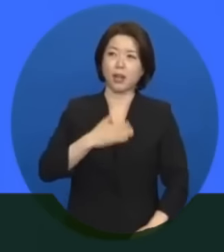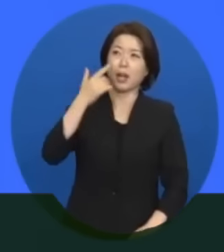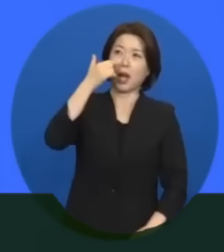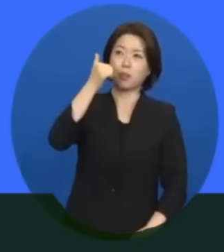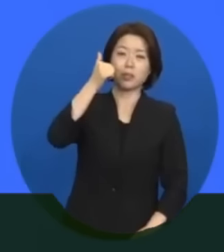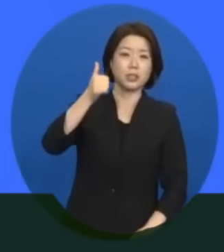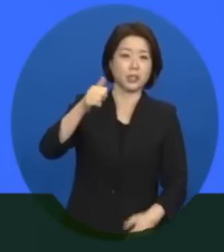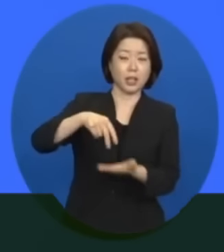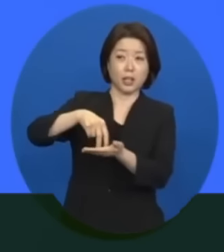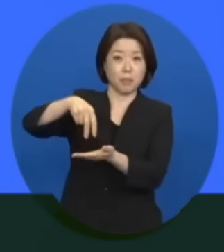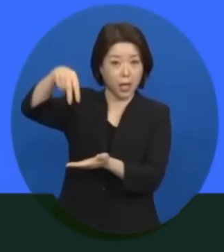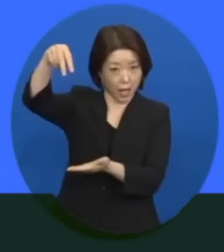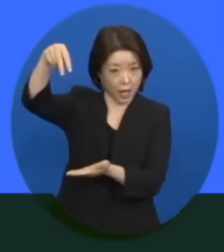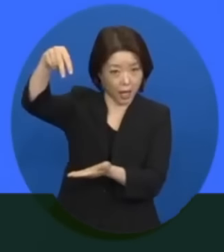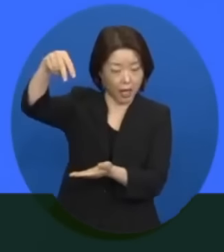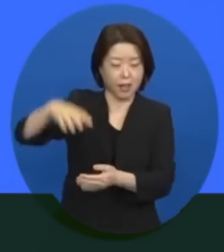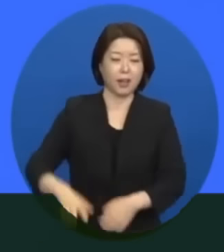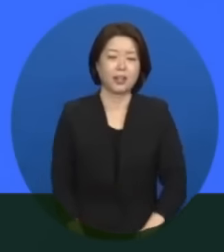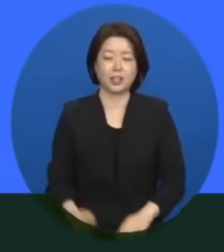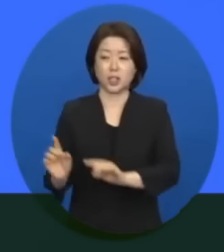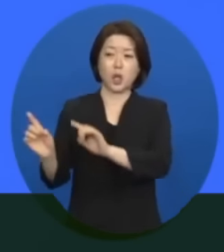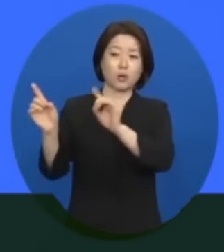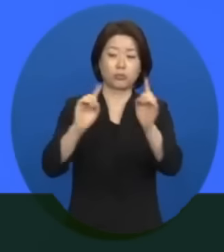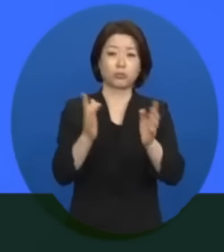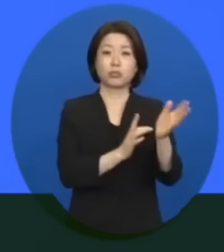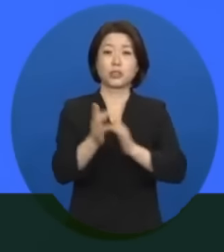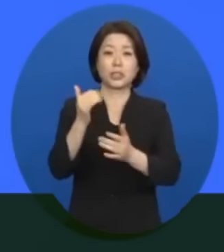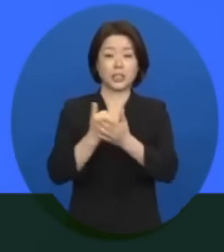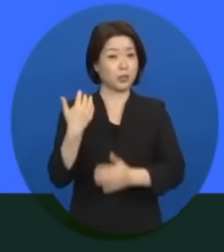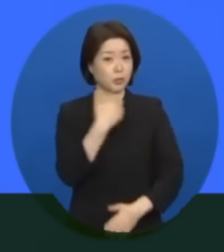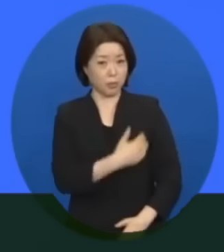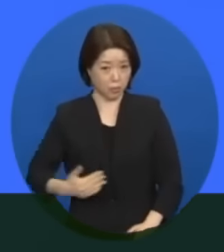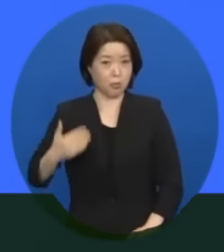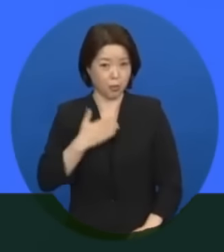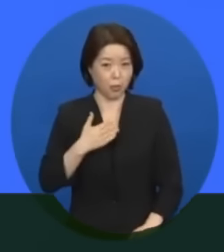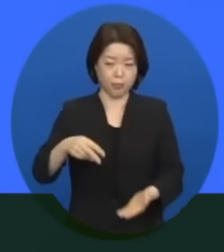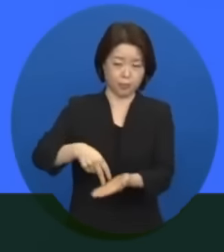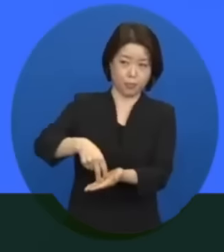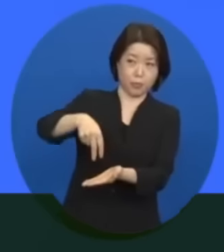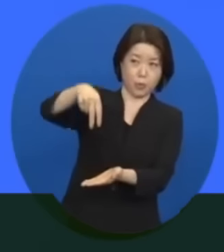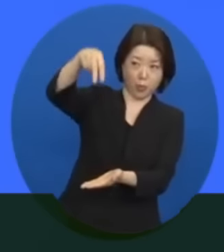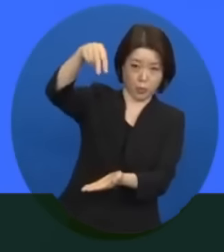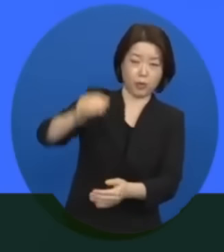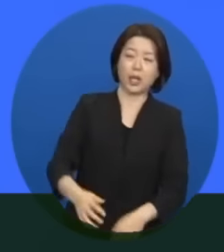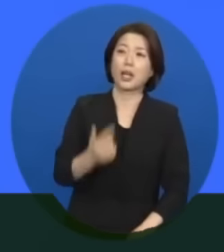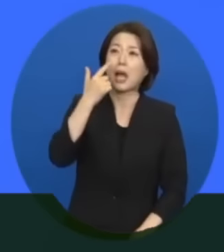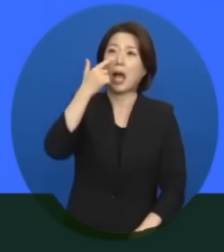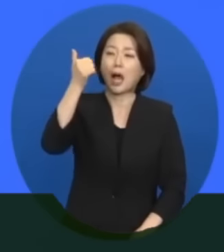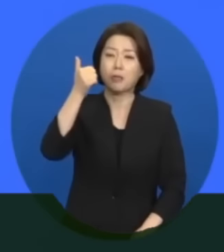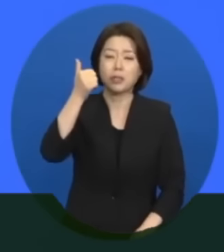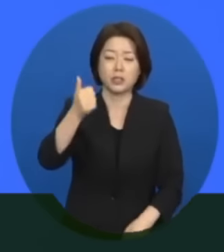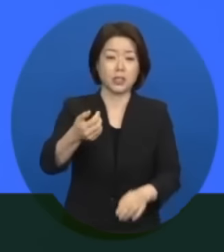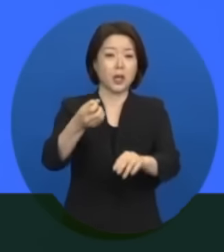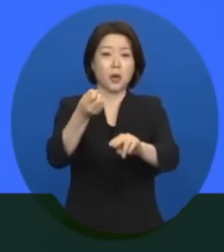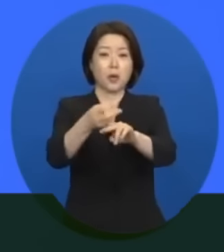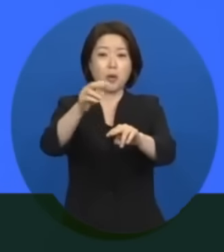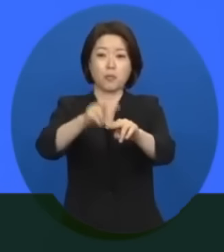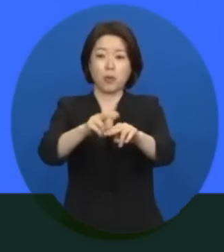승천하신 거예요 그 부활하신 예수님의 몸은 승천하셔서 아버지의 보좌 우편에